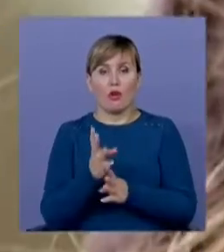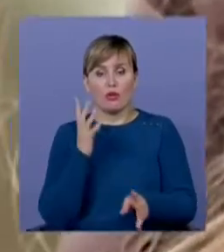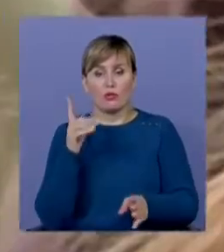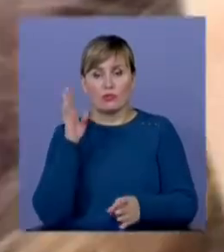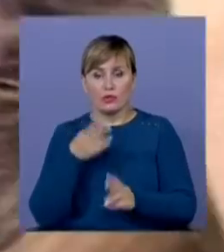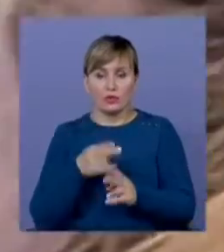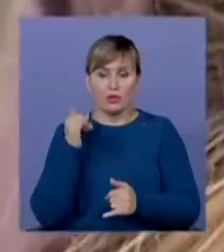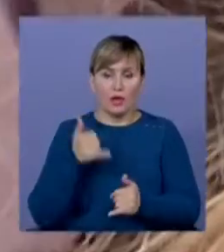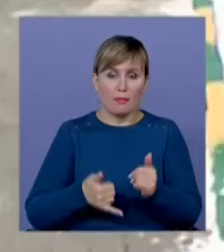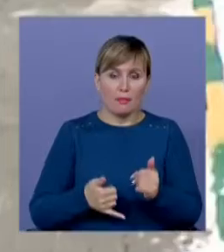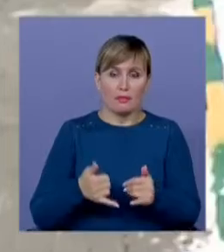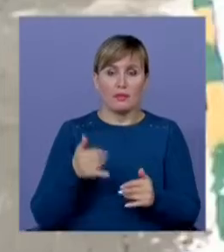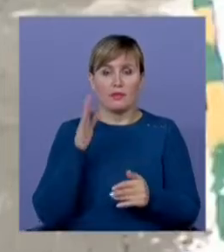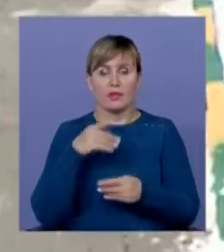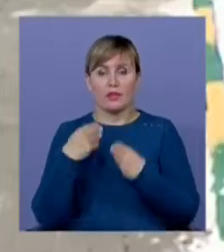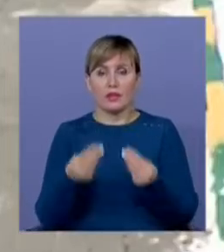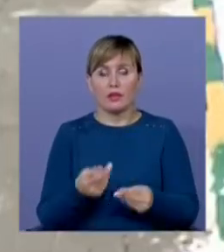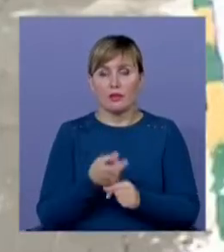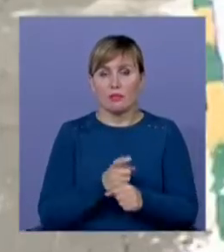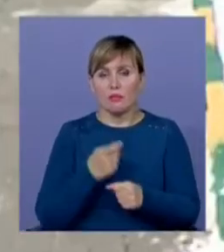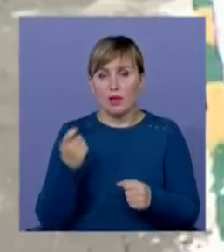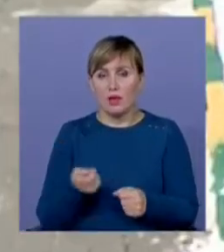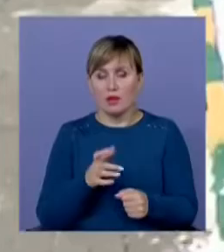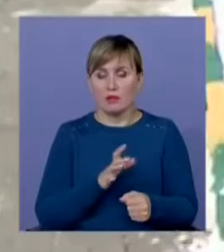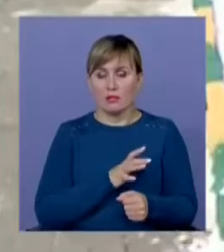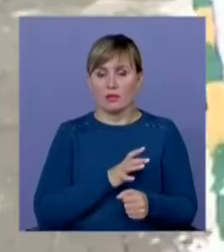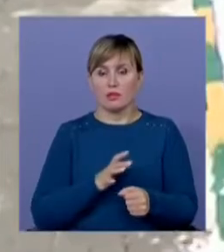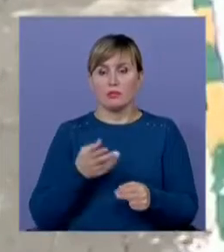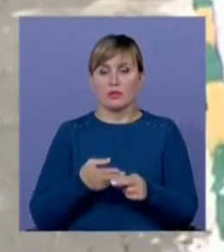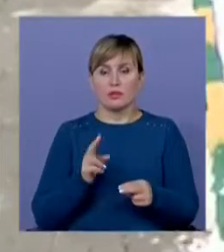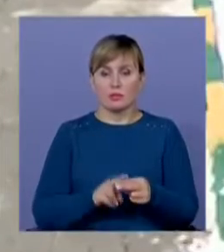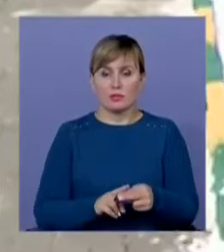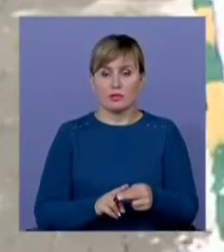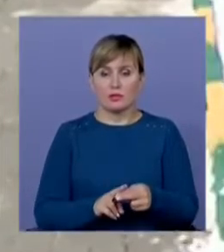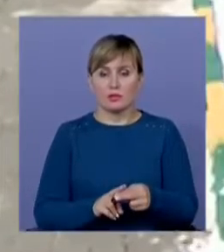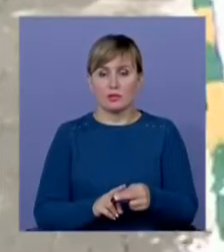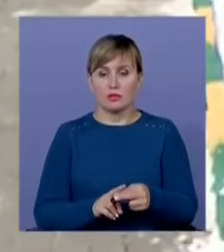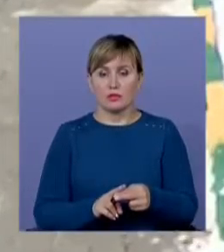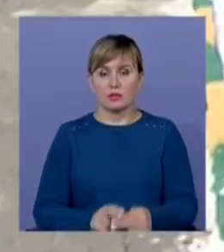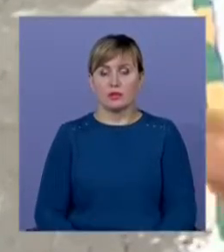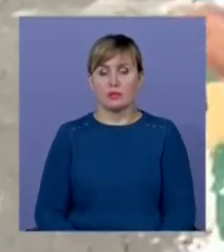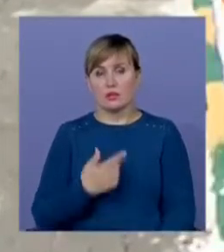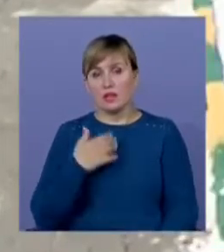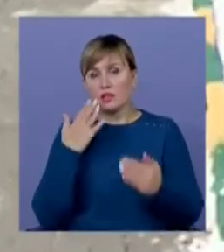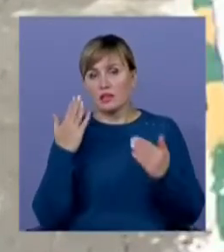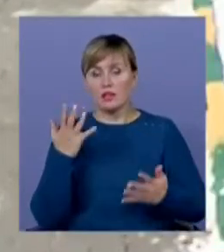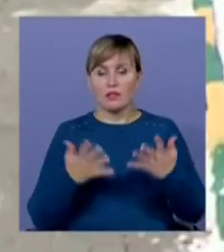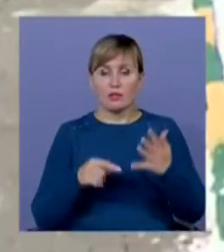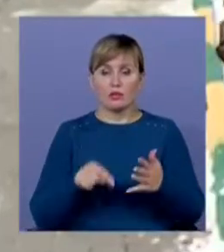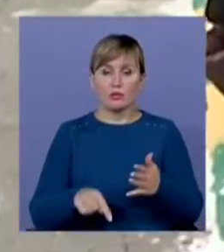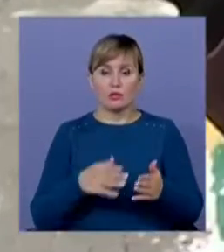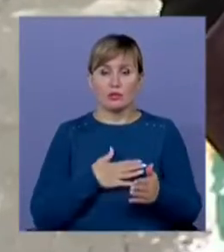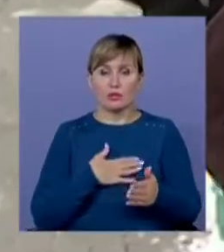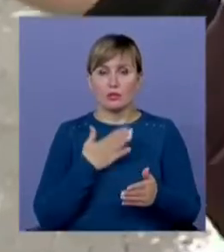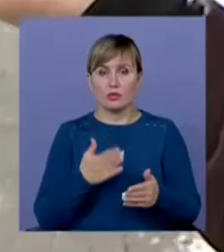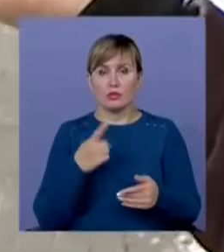эту набрать. Да? Подача воды очень мало было, очень мало, потому что... Я не знаю, наверное, сюда на нашу